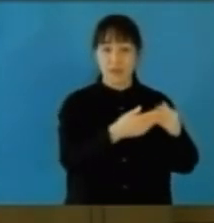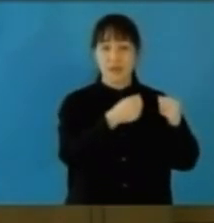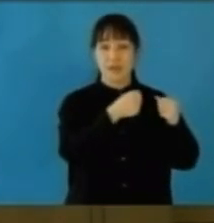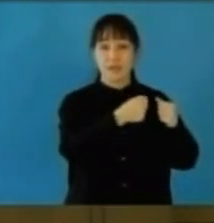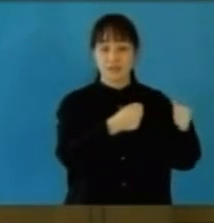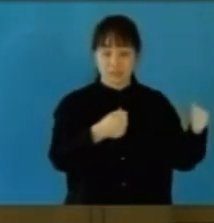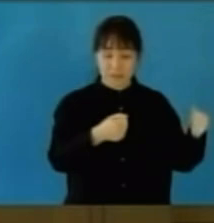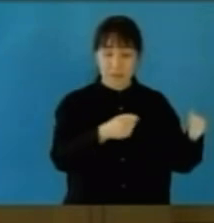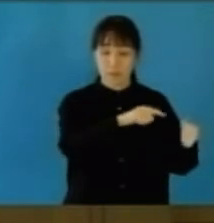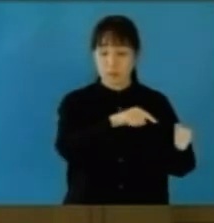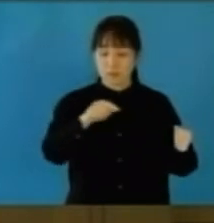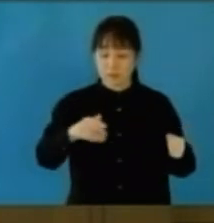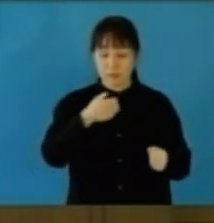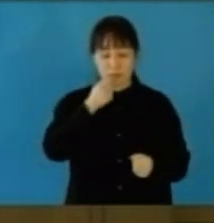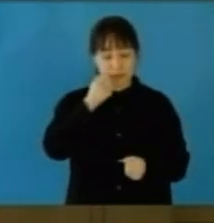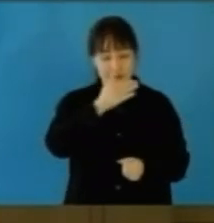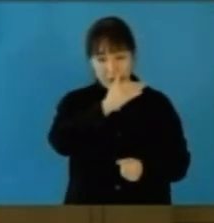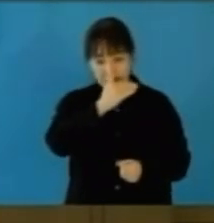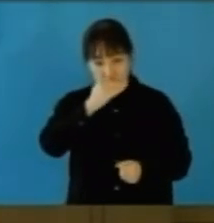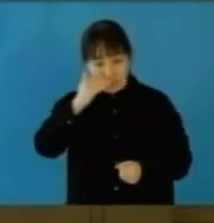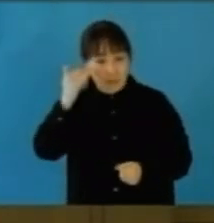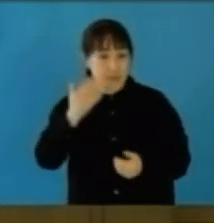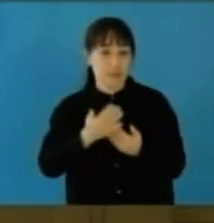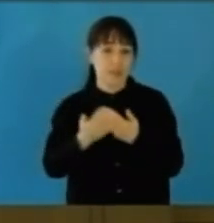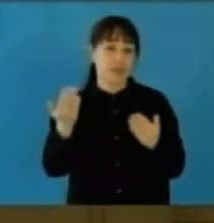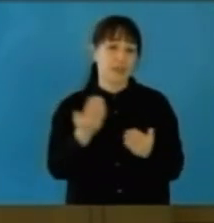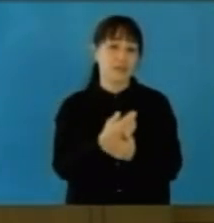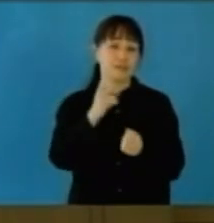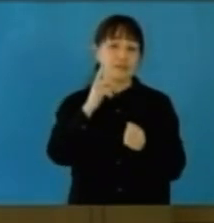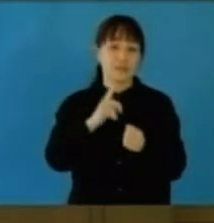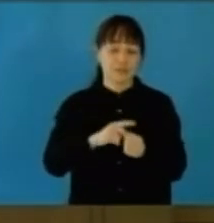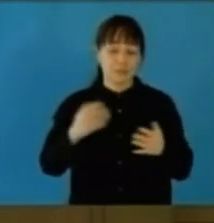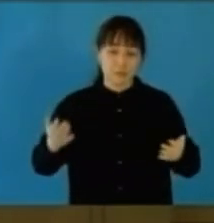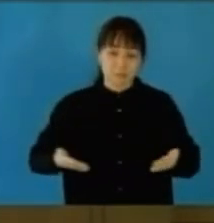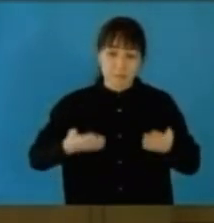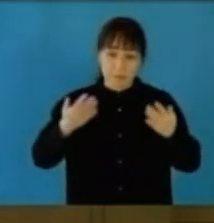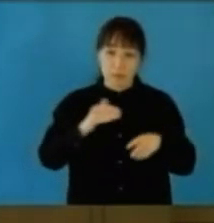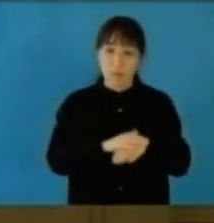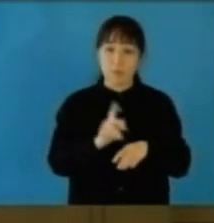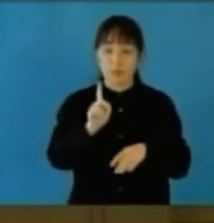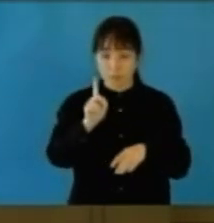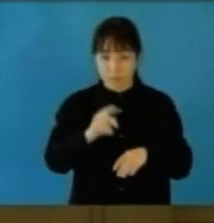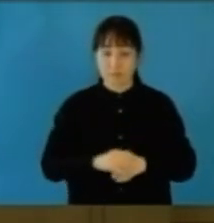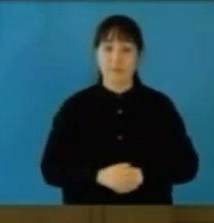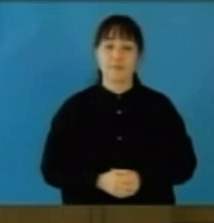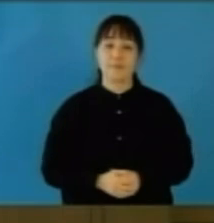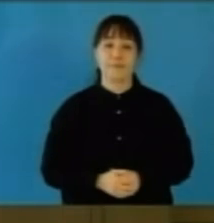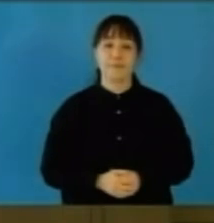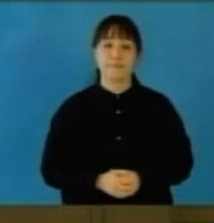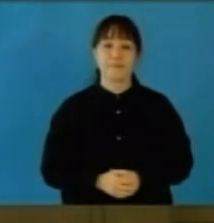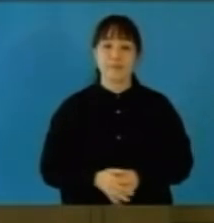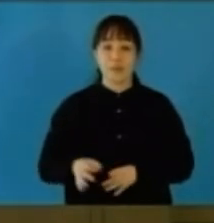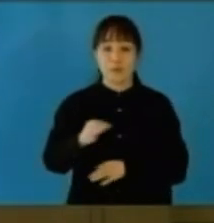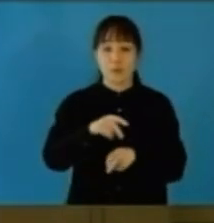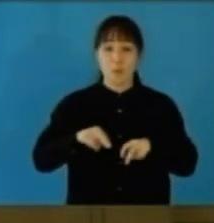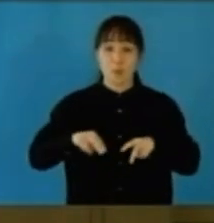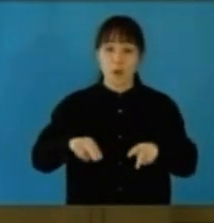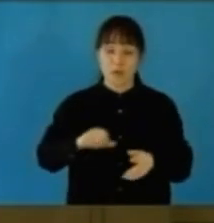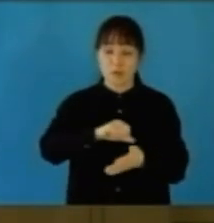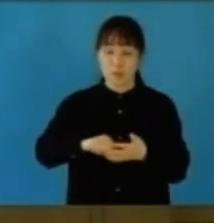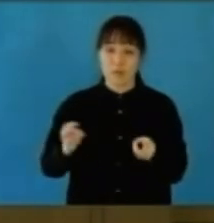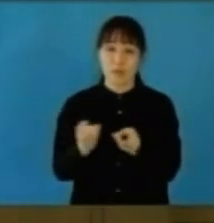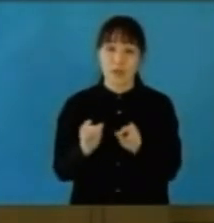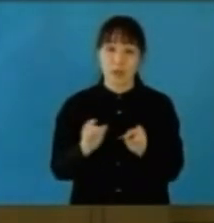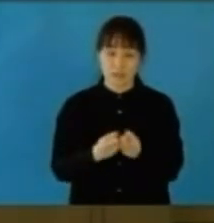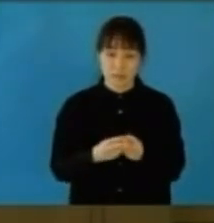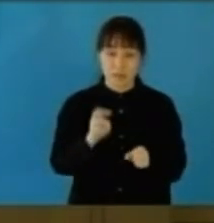素晴らしい大会になるように、機運の醸成を図っていただきますこと、どのように取り組まれるのか、お答えください。次に、運営ボランティアの登録者数及び